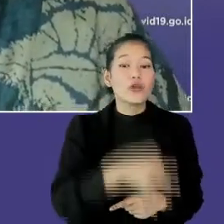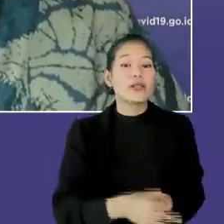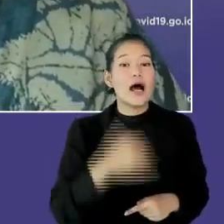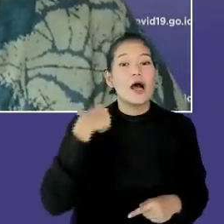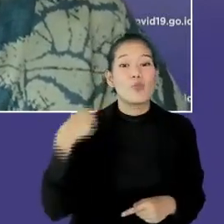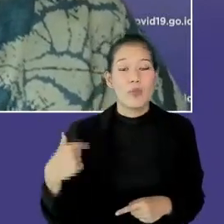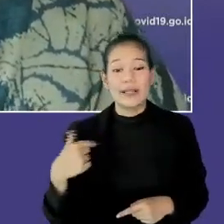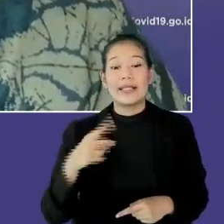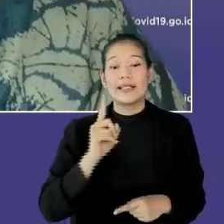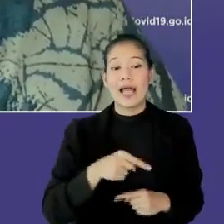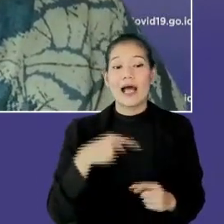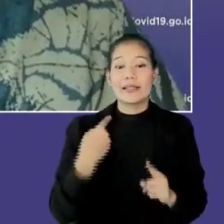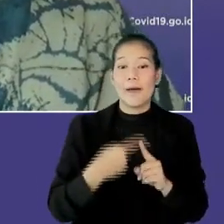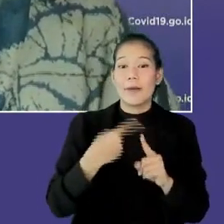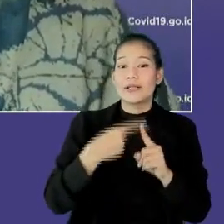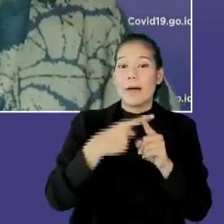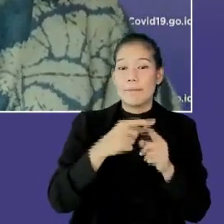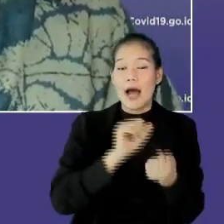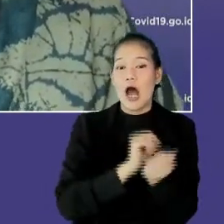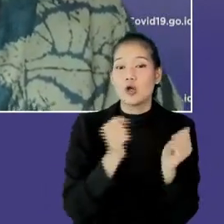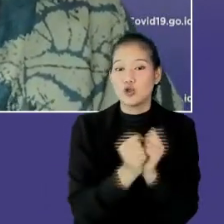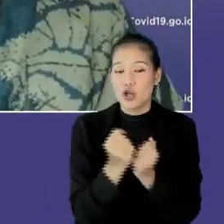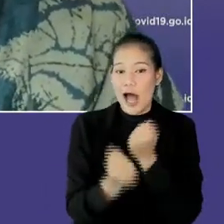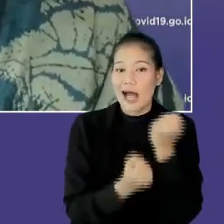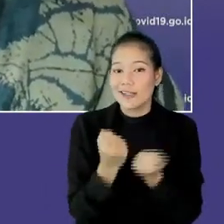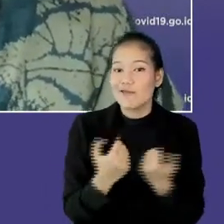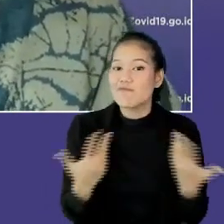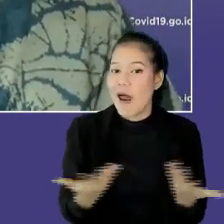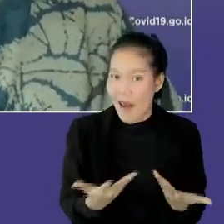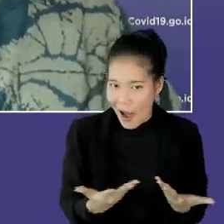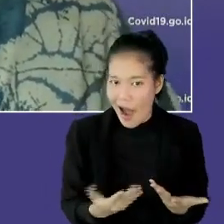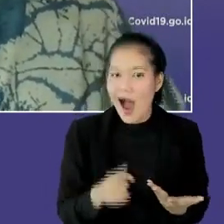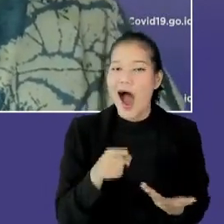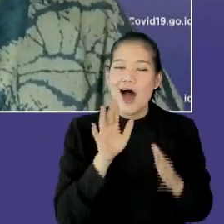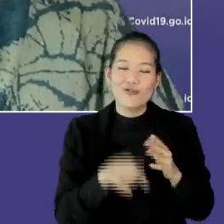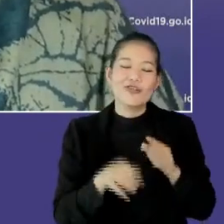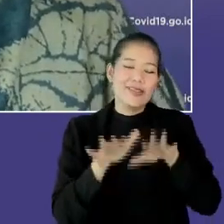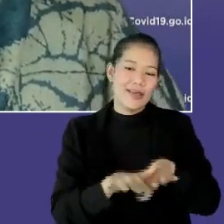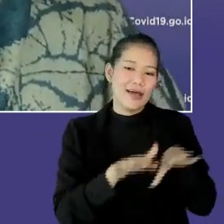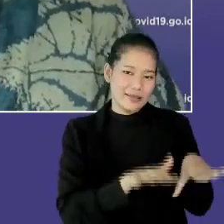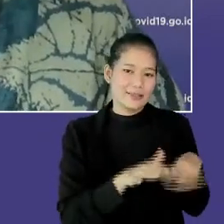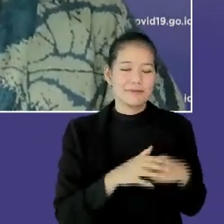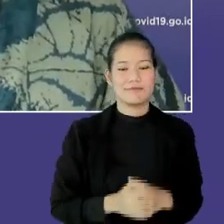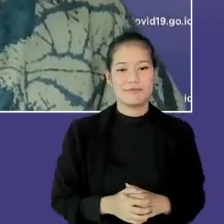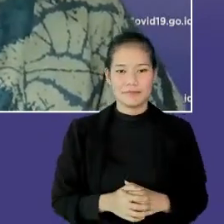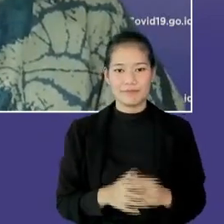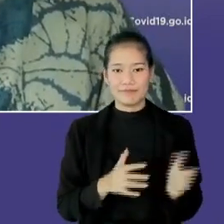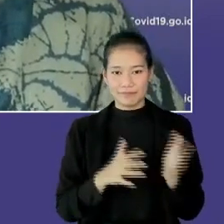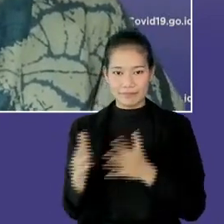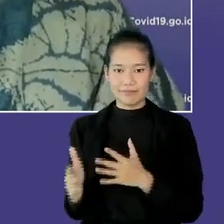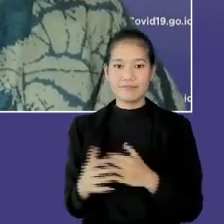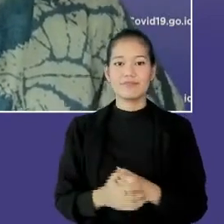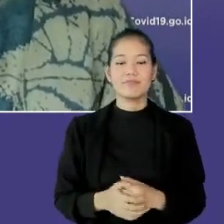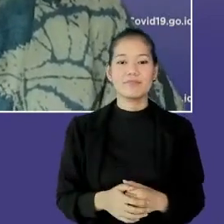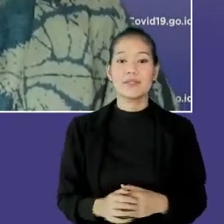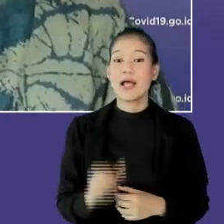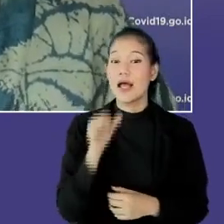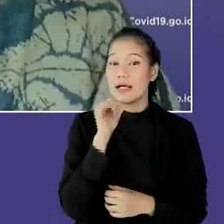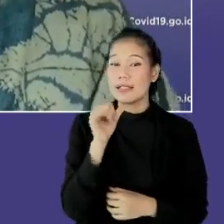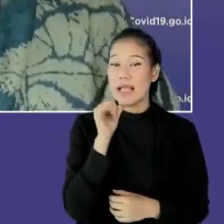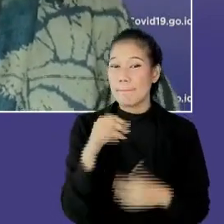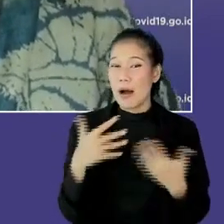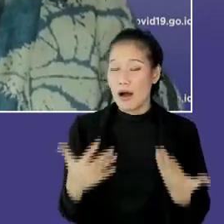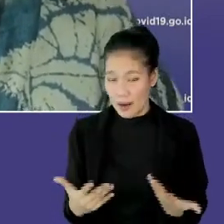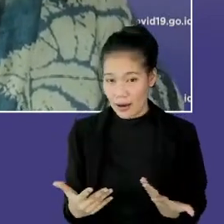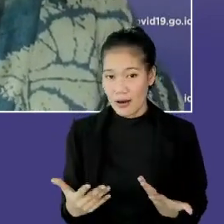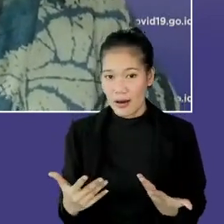dengan peningkatan jumlah kasus aktif, peningkatan bor ini yang harus kita waspadai. Kita lanjut, Dokter Lula, jadi siapa? Sekarang pertanyaan,